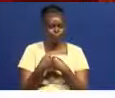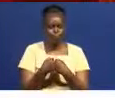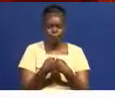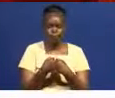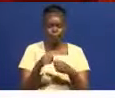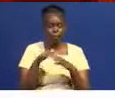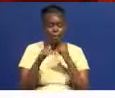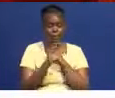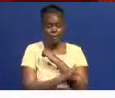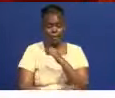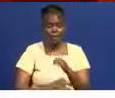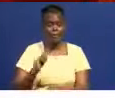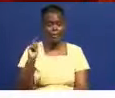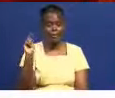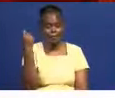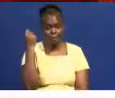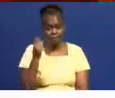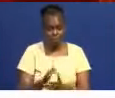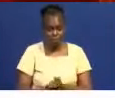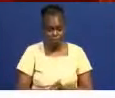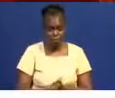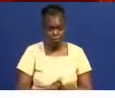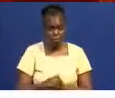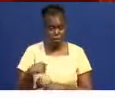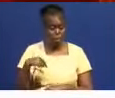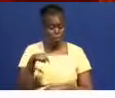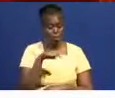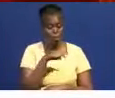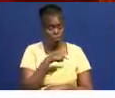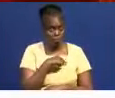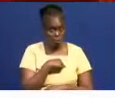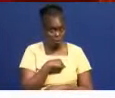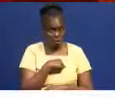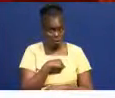ndani ya nchi yetu ya Kenya. Na sisi hatuwezi